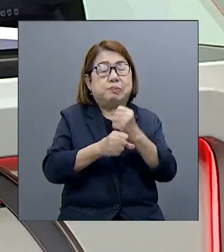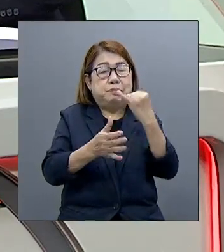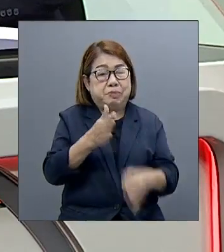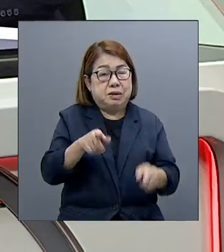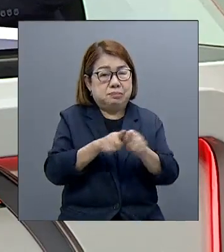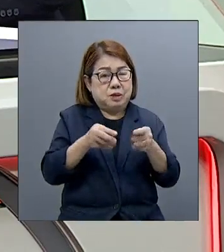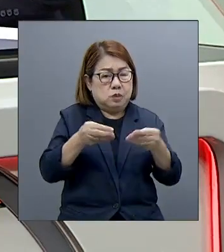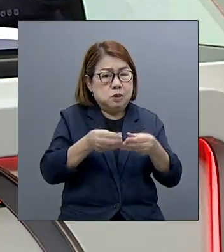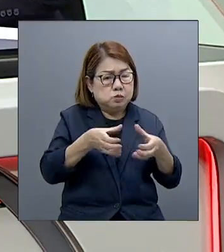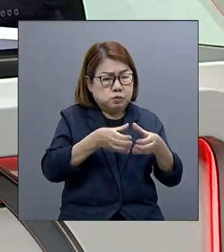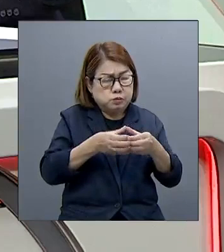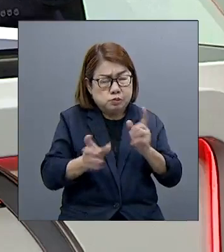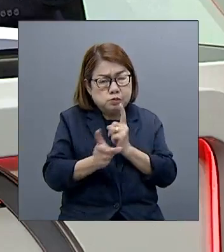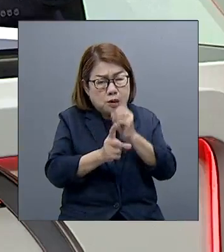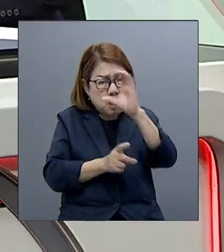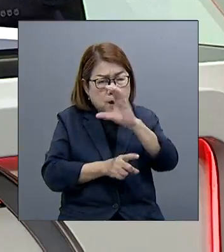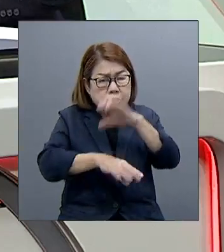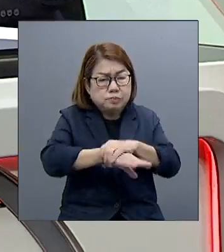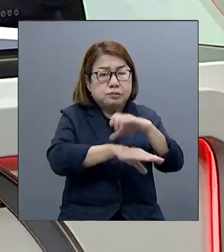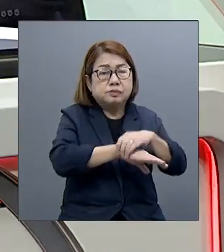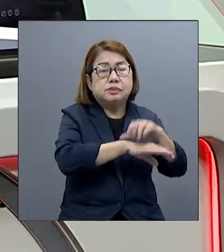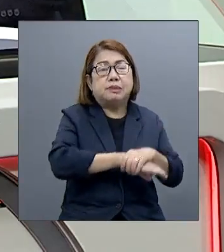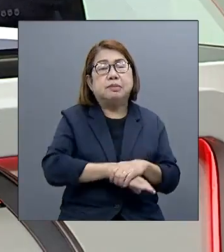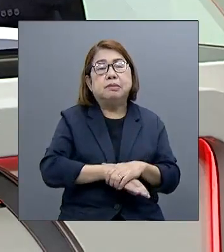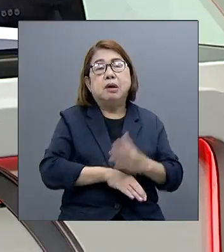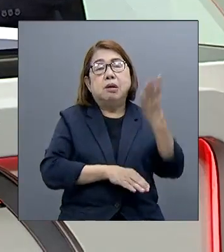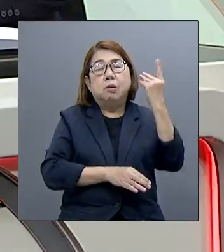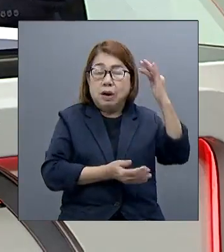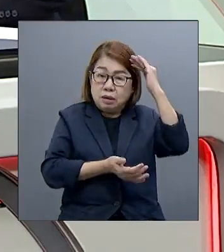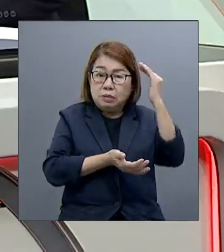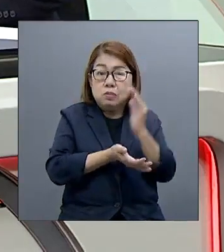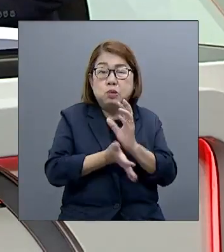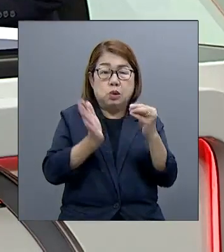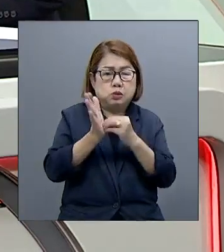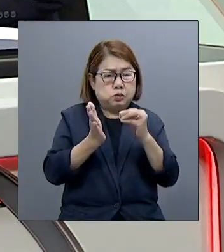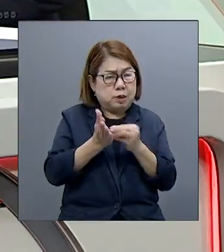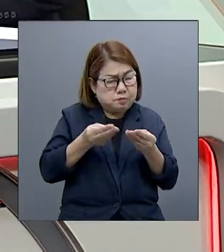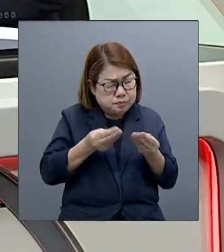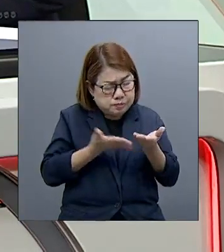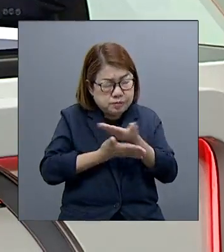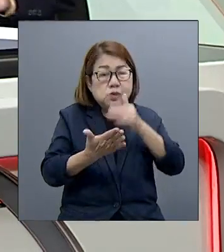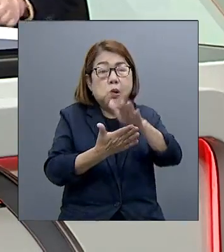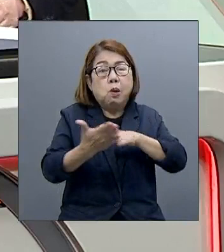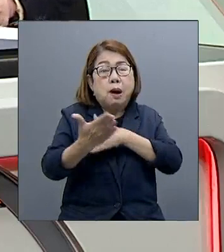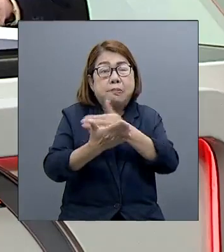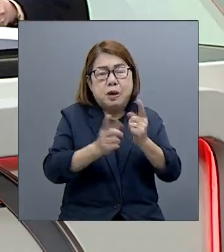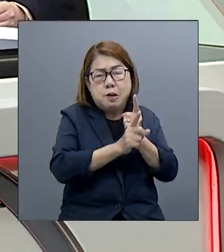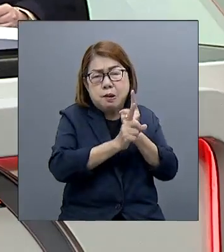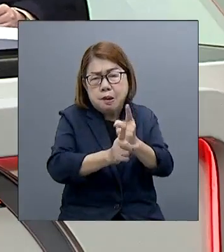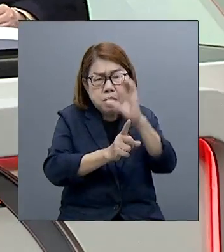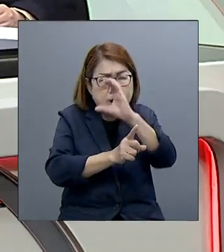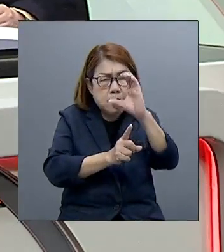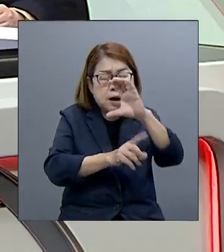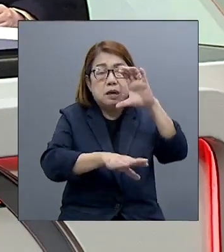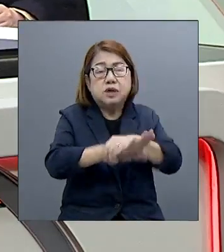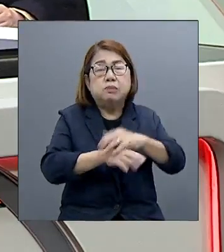อย่างต่อเนื่องนะคะอย่างเมื่อวานนี้ชุดสืบนครบาลก็วางแผนติดตามไปจนถึงจังหวัดเชียงใหม่เฝ้าติดตามพฤติ